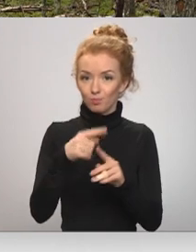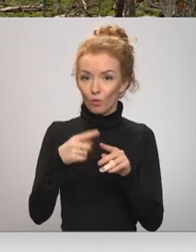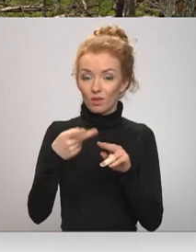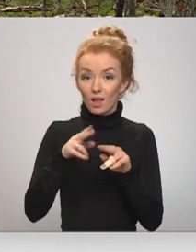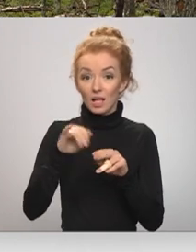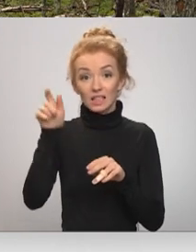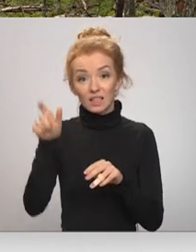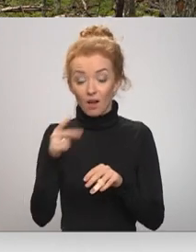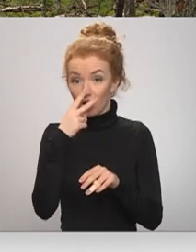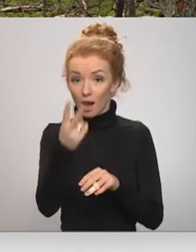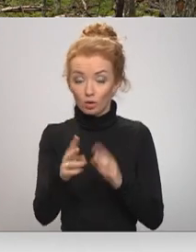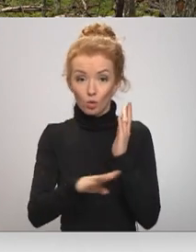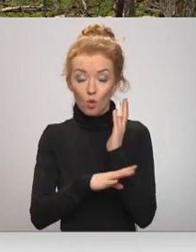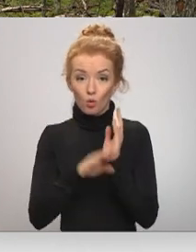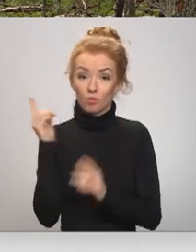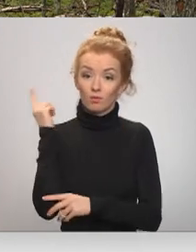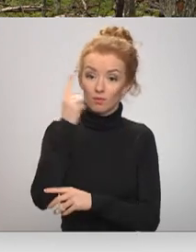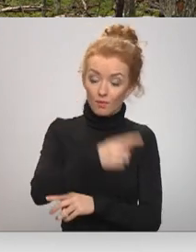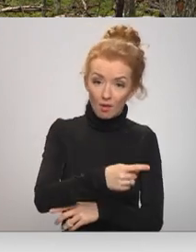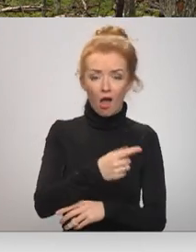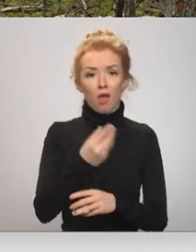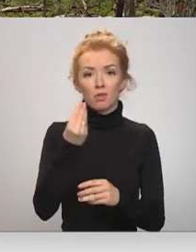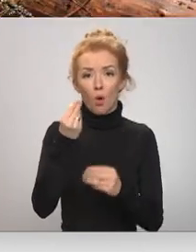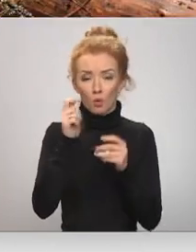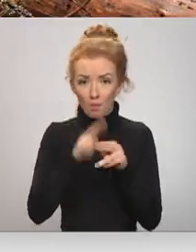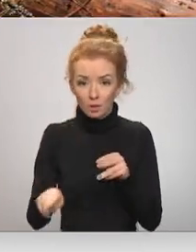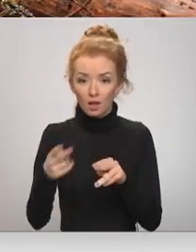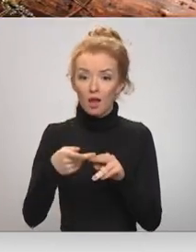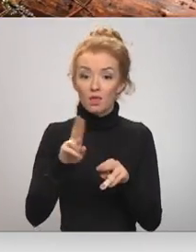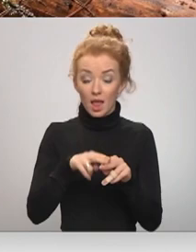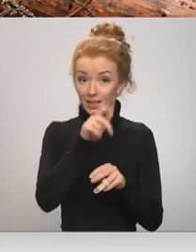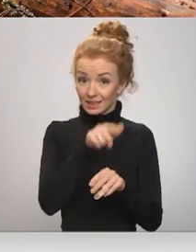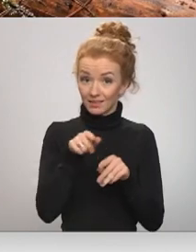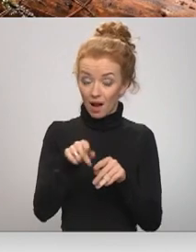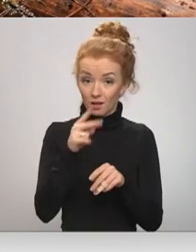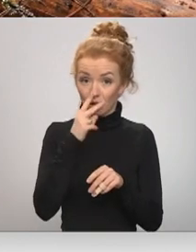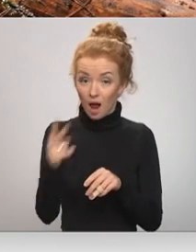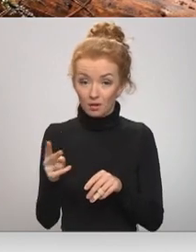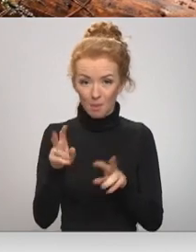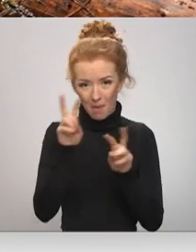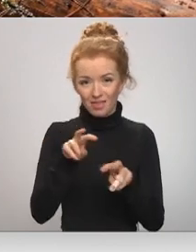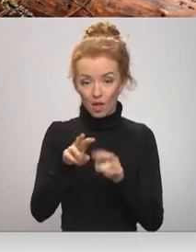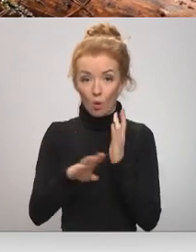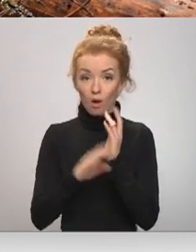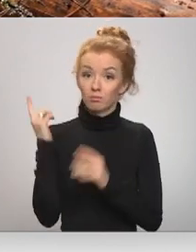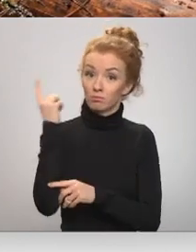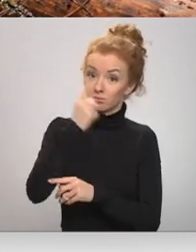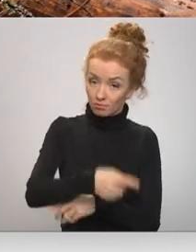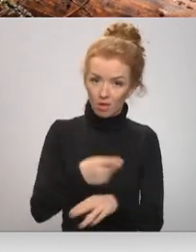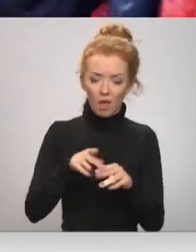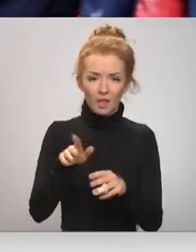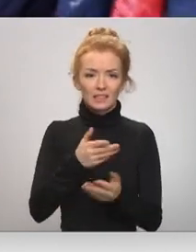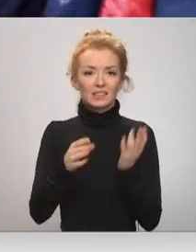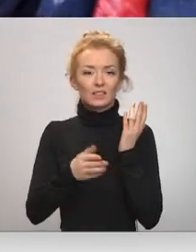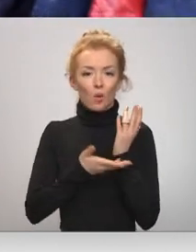redz nokritušus kokus un pazaudētu naudu, tad biologiem miris koks ir dzīves koks, tāpēc Ventspils puse varot lepoties ar